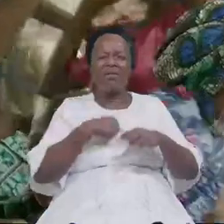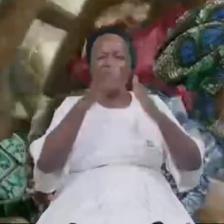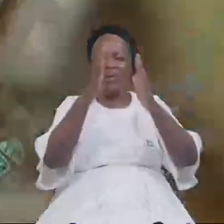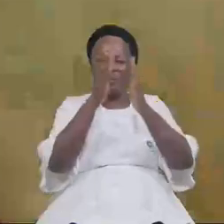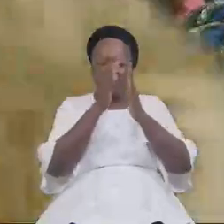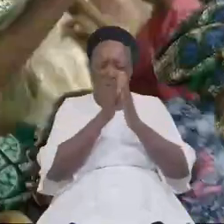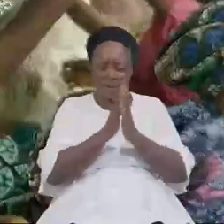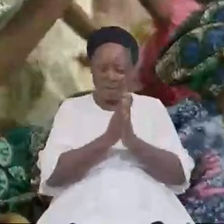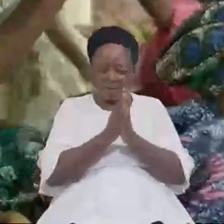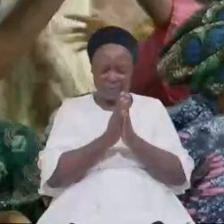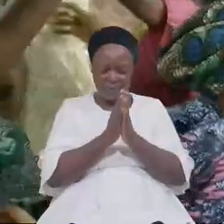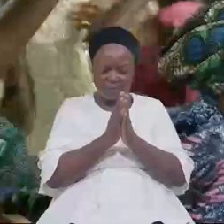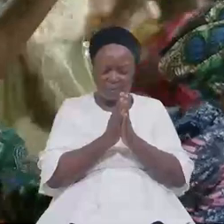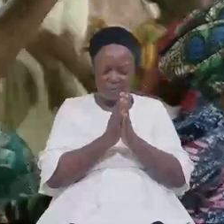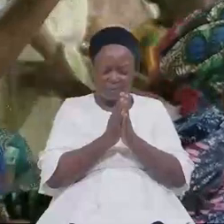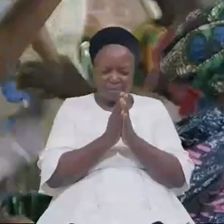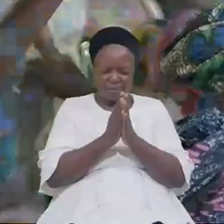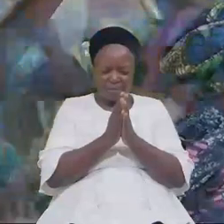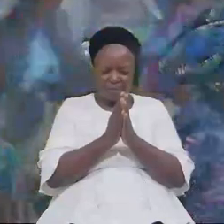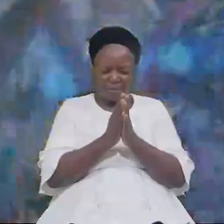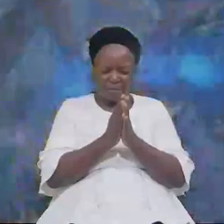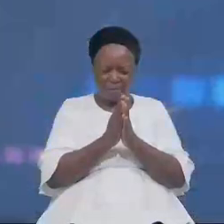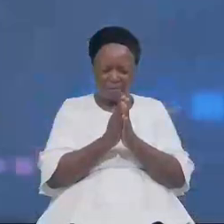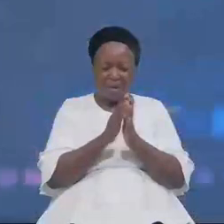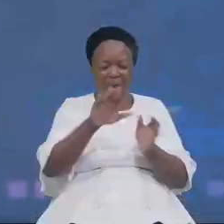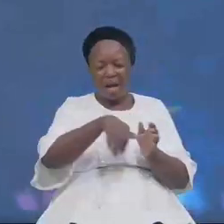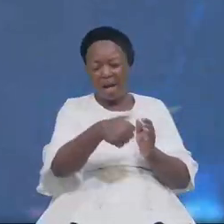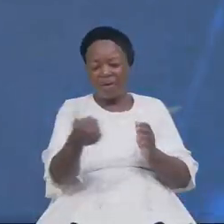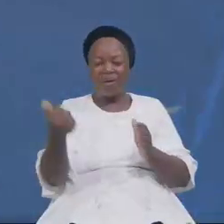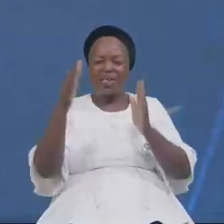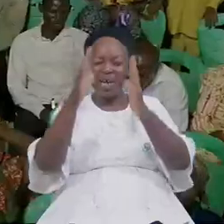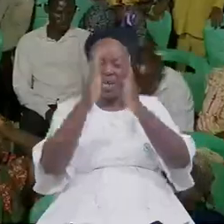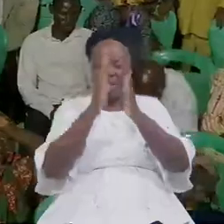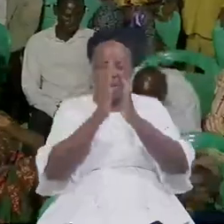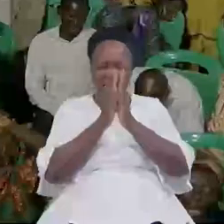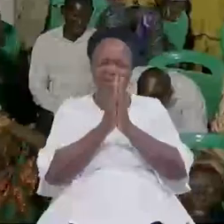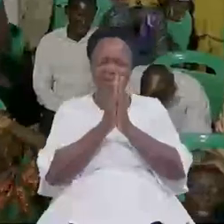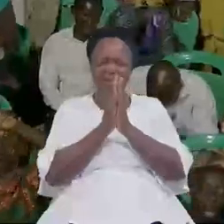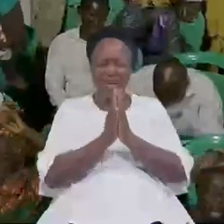prions. Un autre Amen.